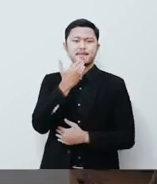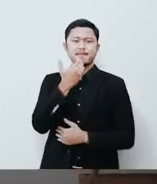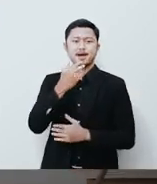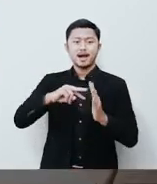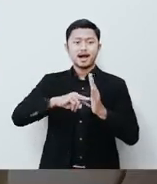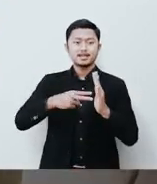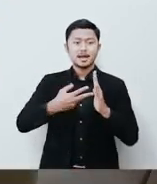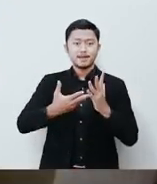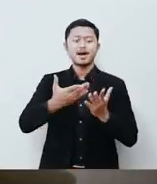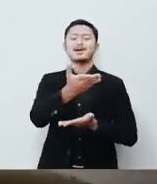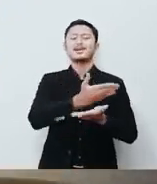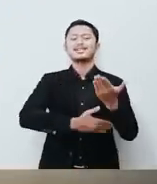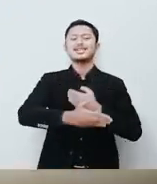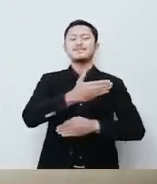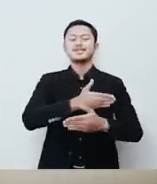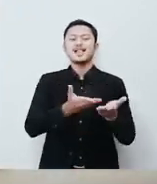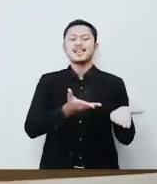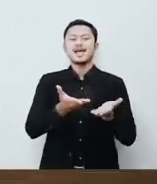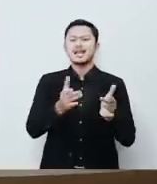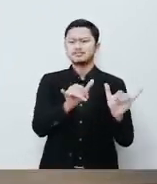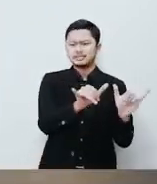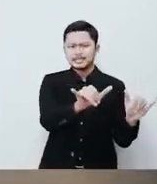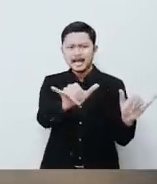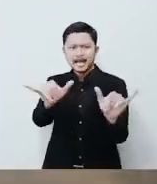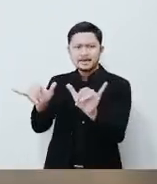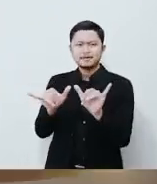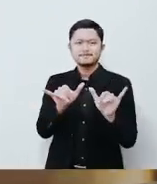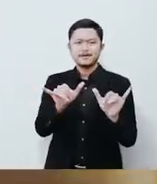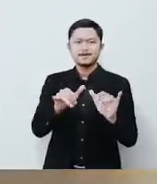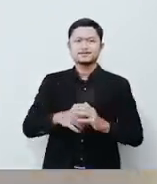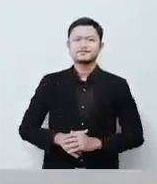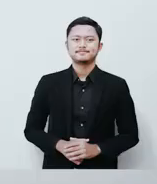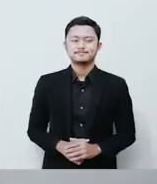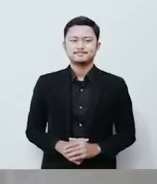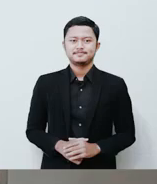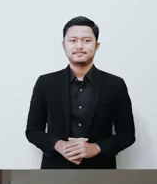sehingga teman-teman disabilitas akan mendapatkan pelayanan yang sama.